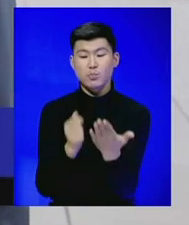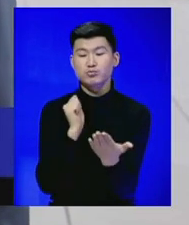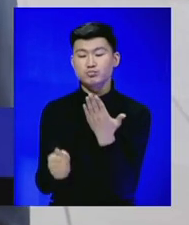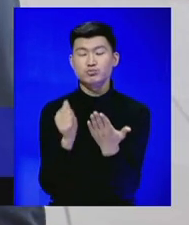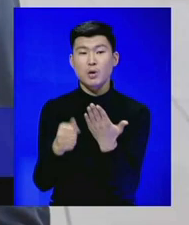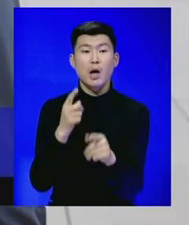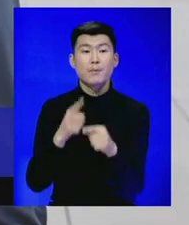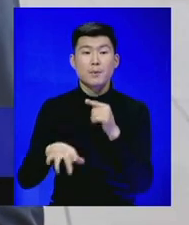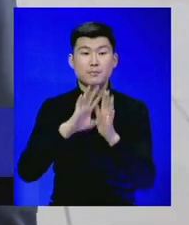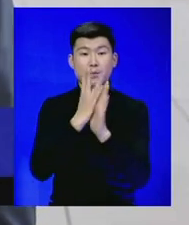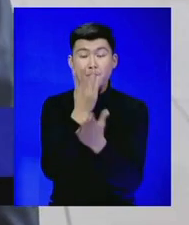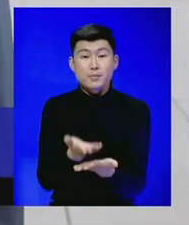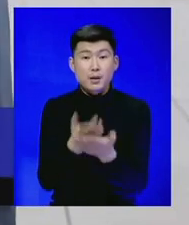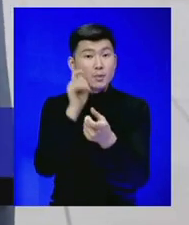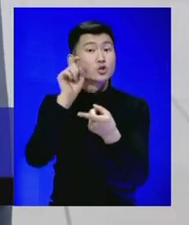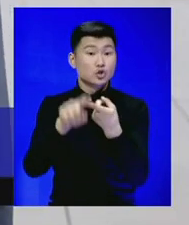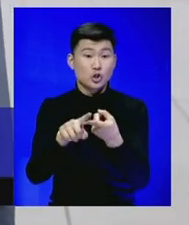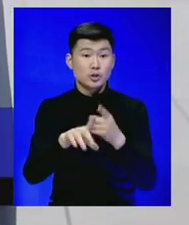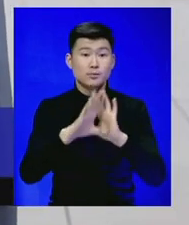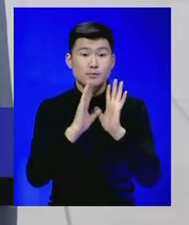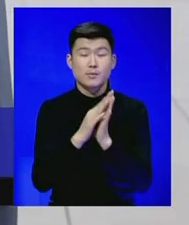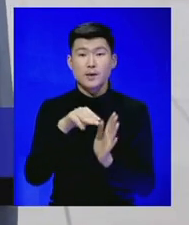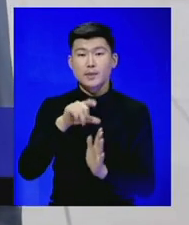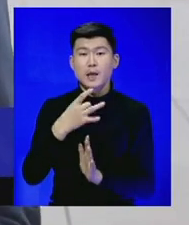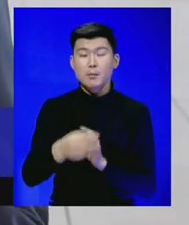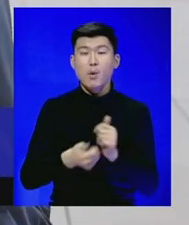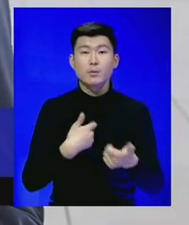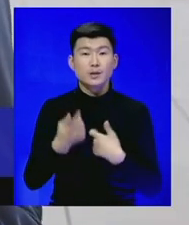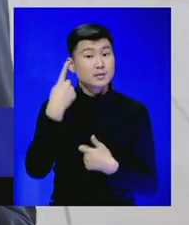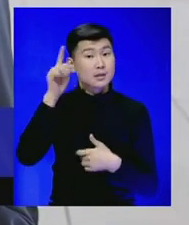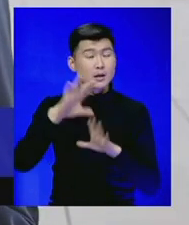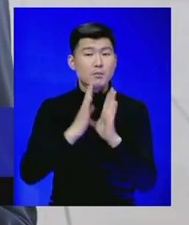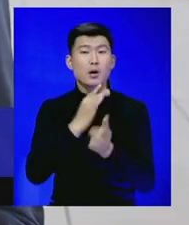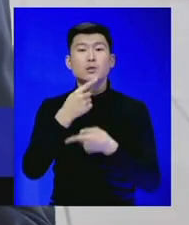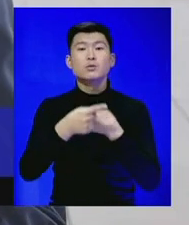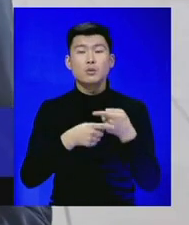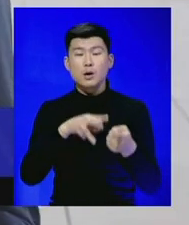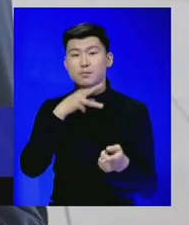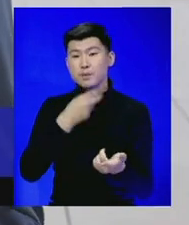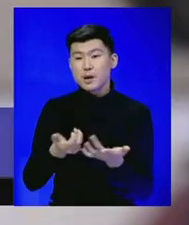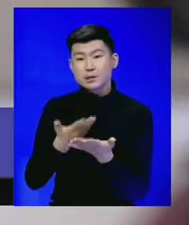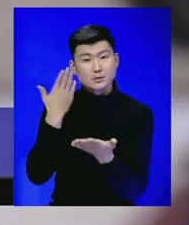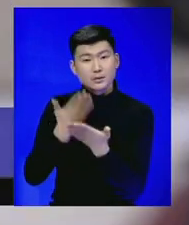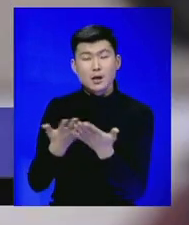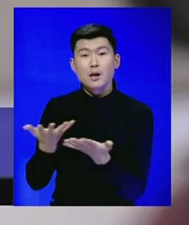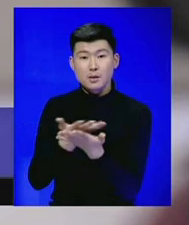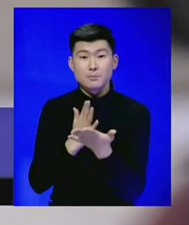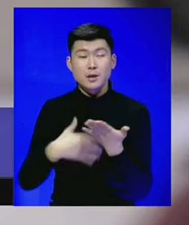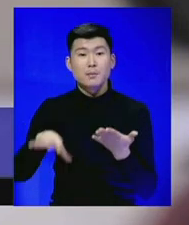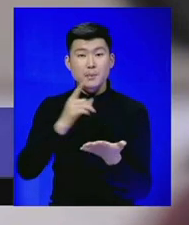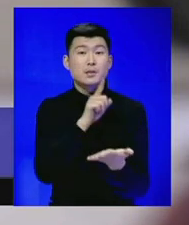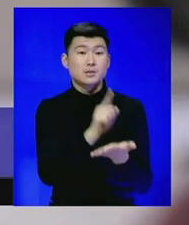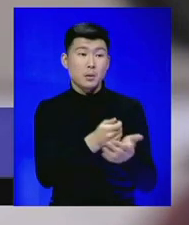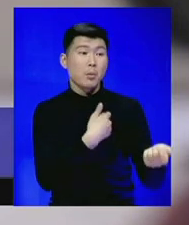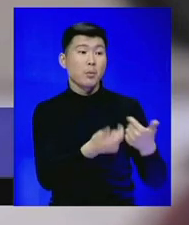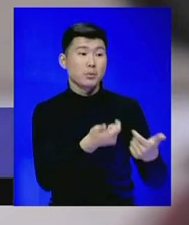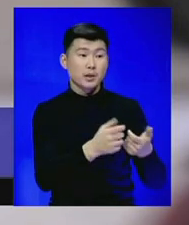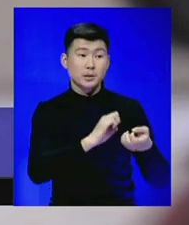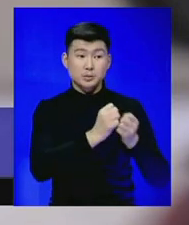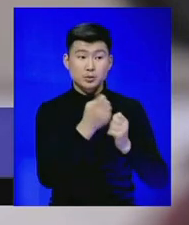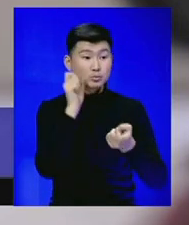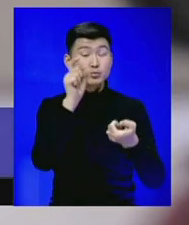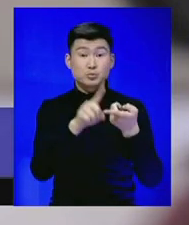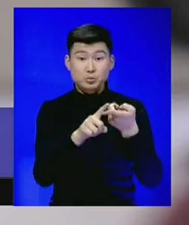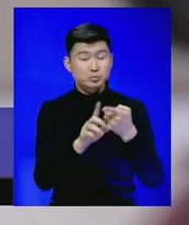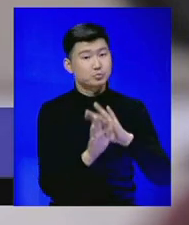цахим системийг дэмжих зорилготой тэрбум худалдаачин санаачилгын талаар мэдээлэл санал солилцлоо. Бид заавал худалдаа эрхлэхэд зориулсан